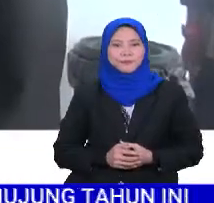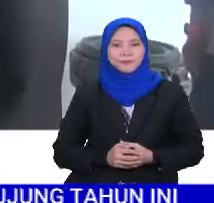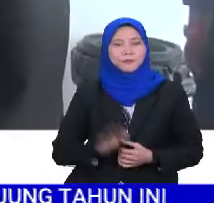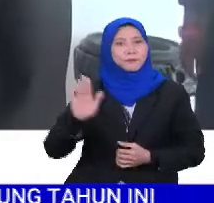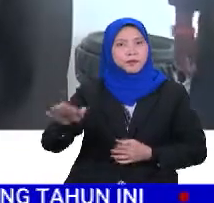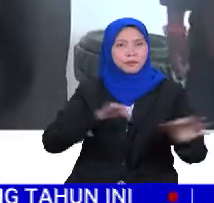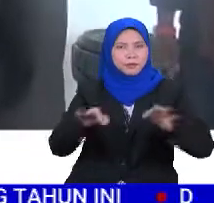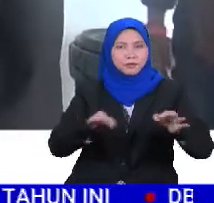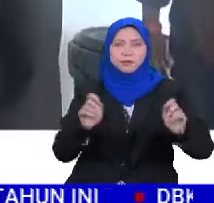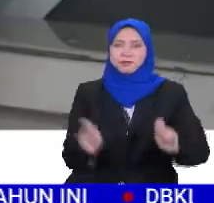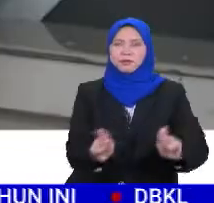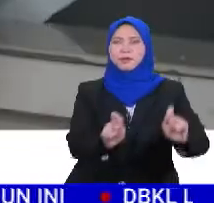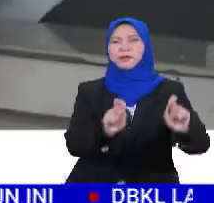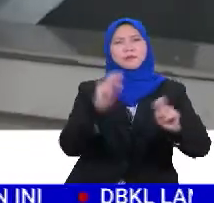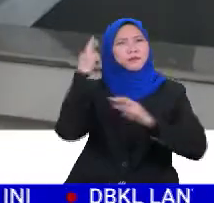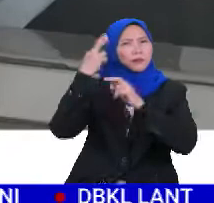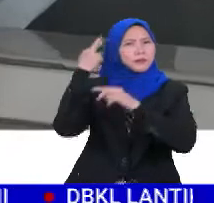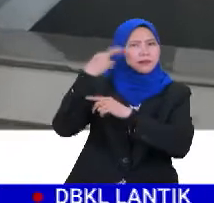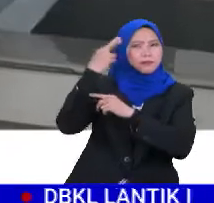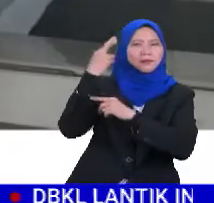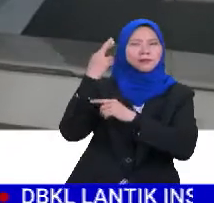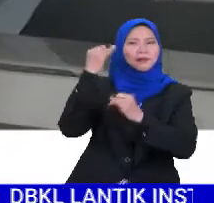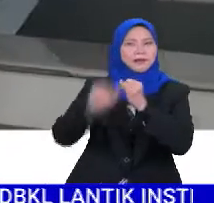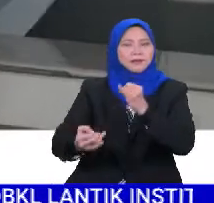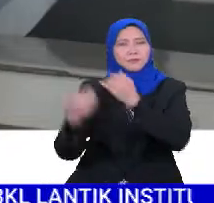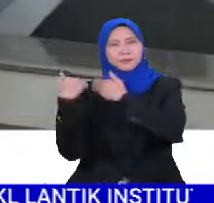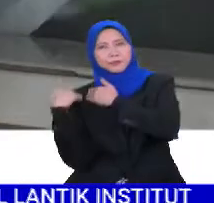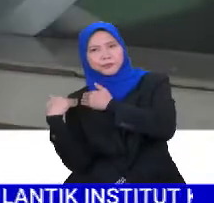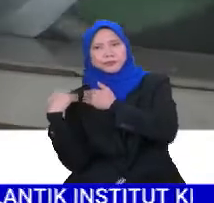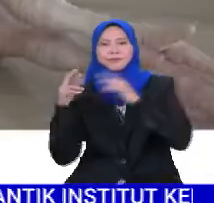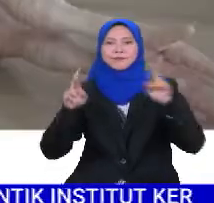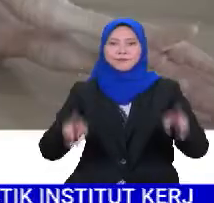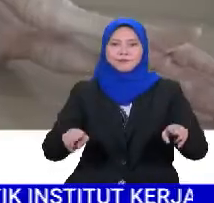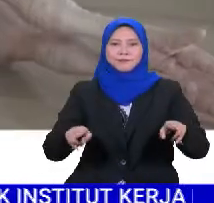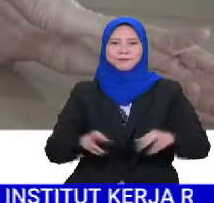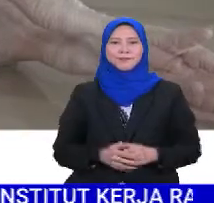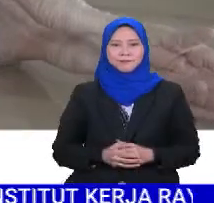Jelas beliau, tindakan dengan pelbagai alasan itu akhirnya membebankan rakyat.